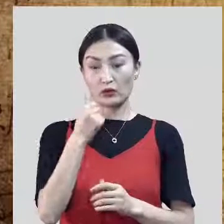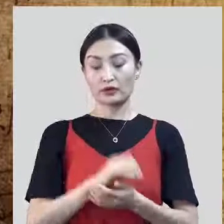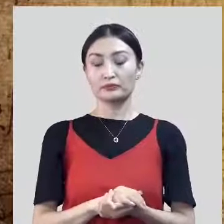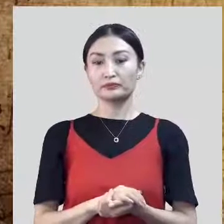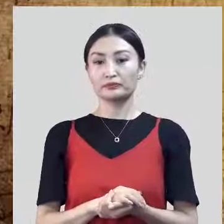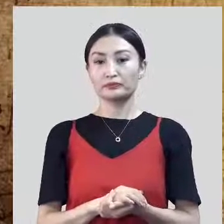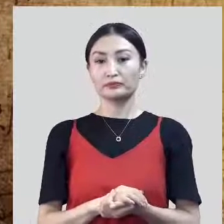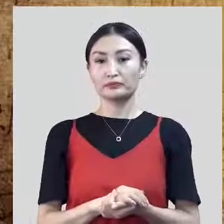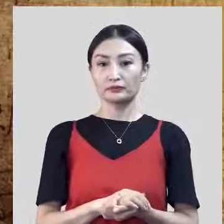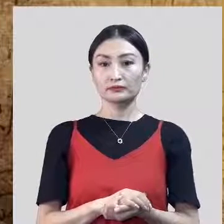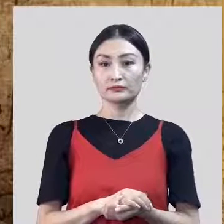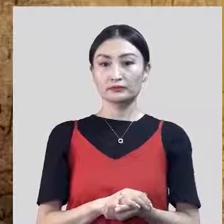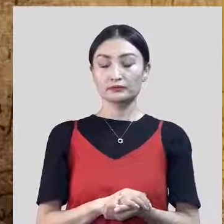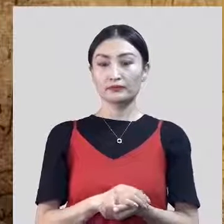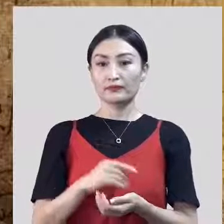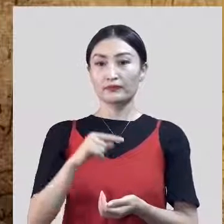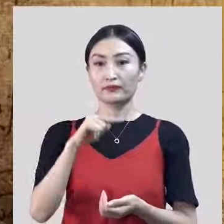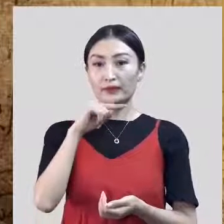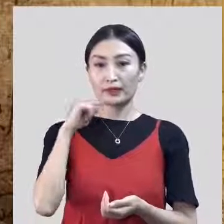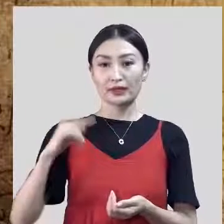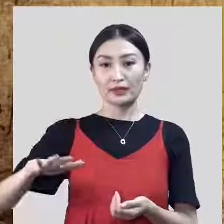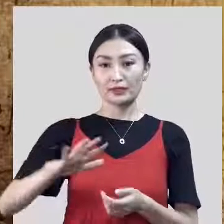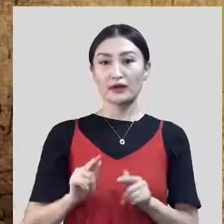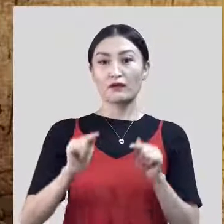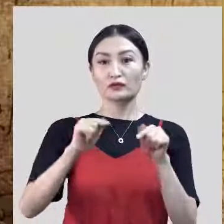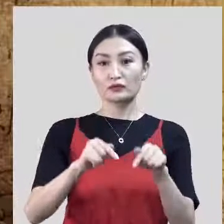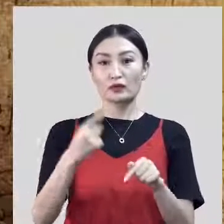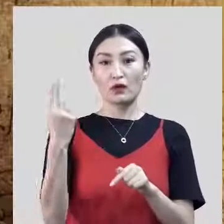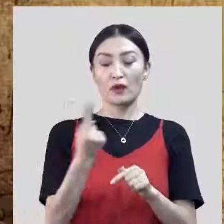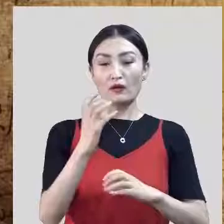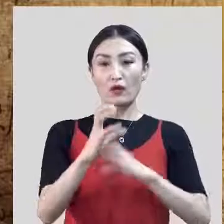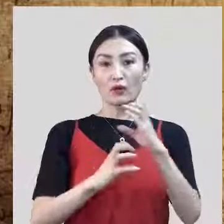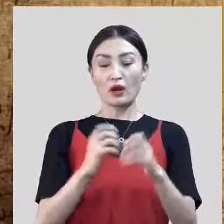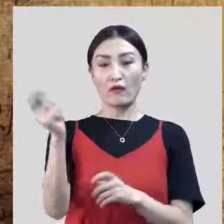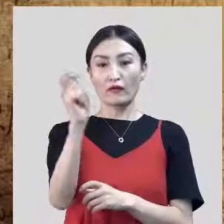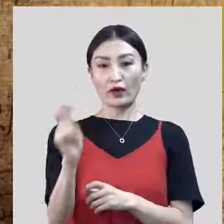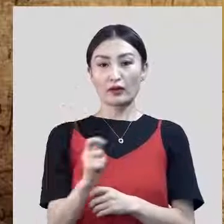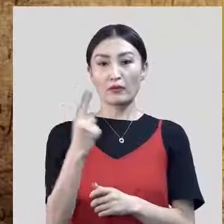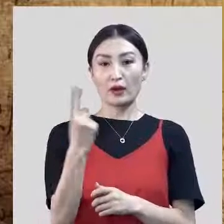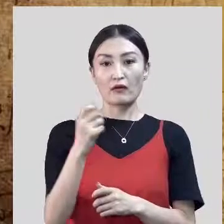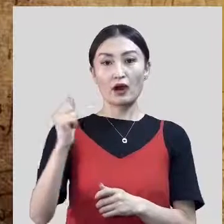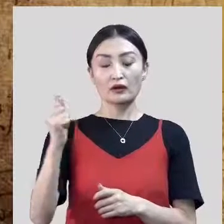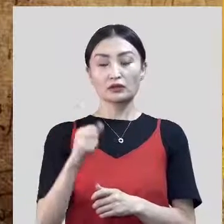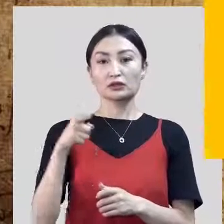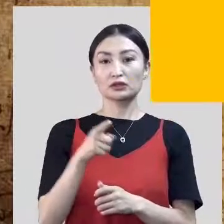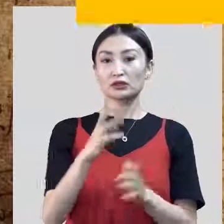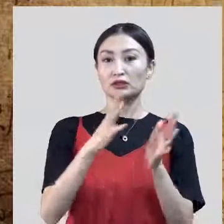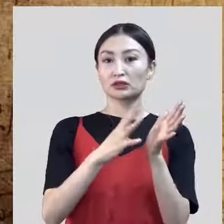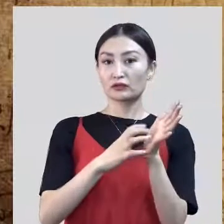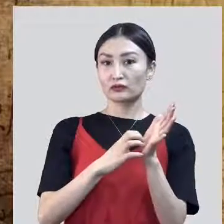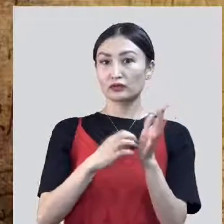года россия вступила в первую мировую войну 1 августа